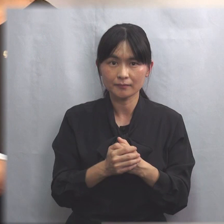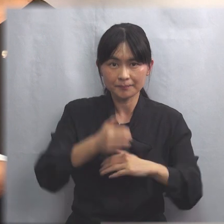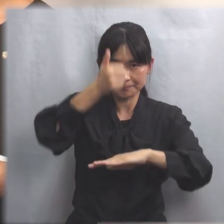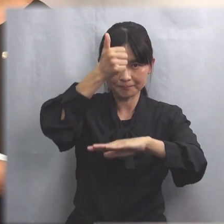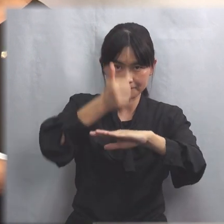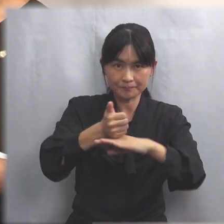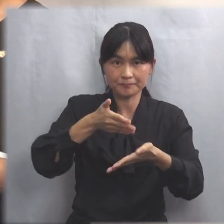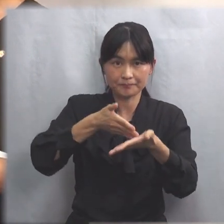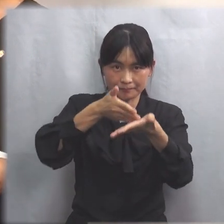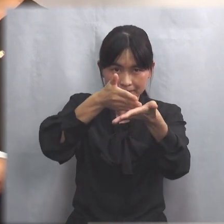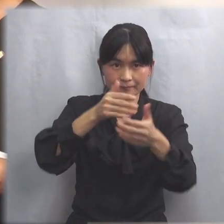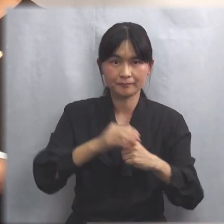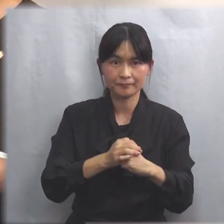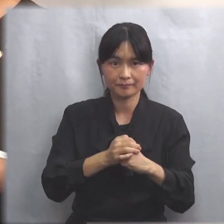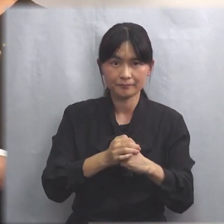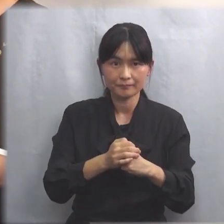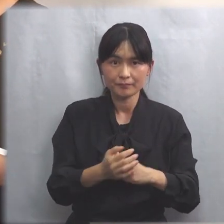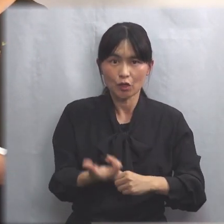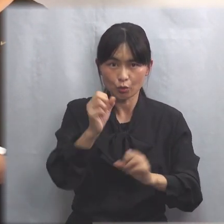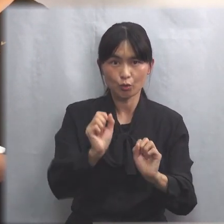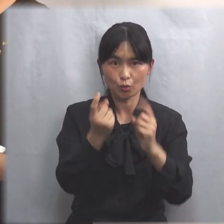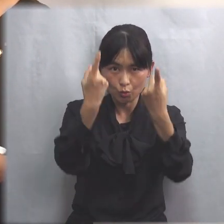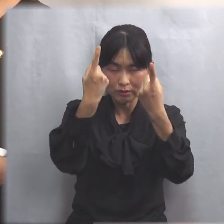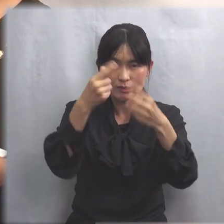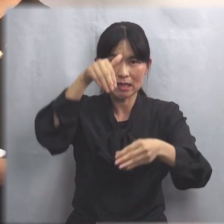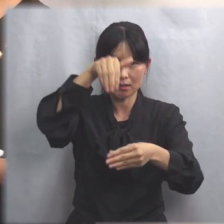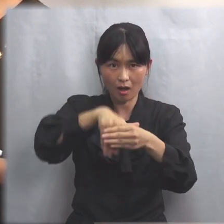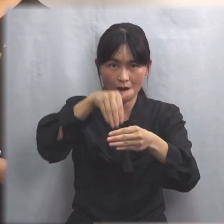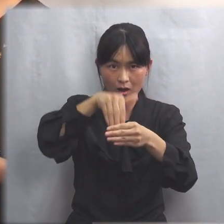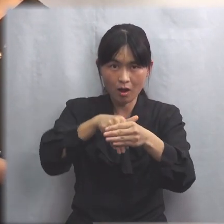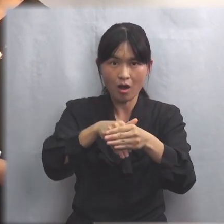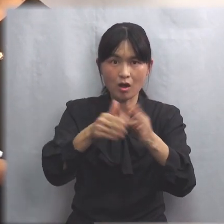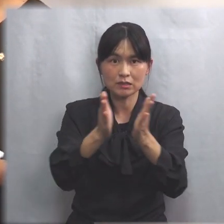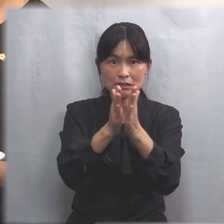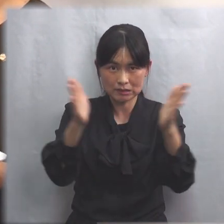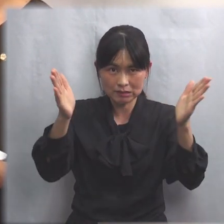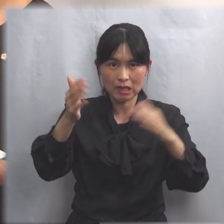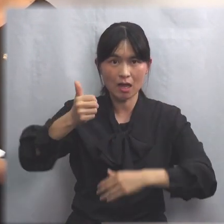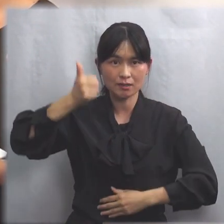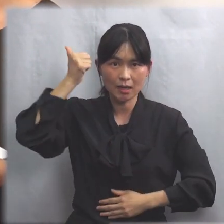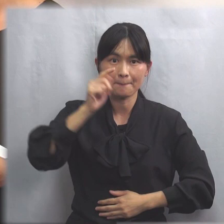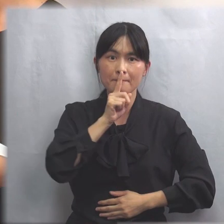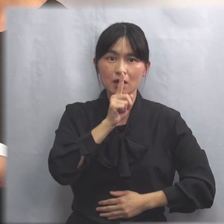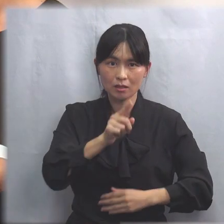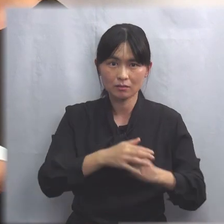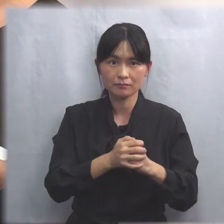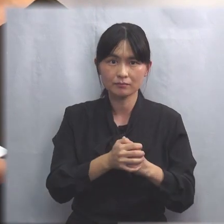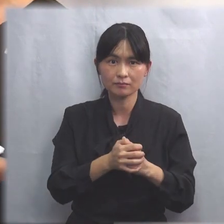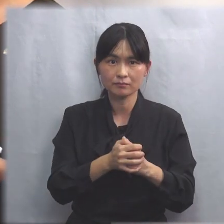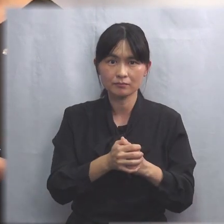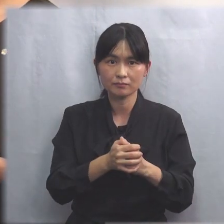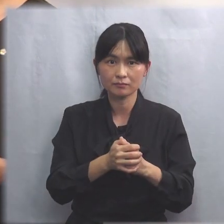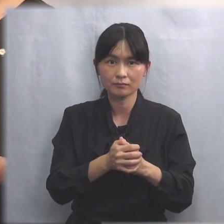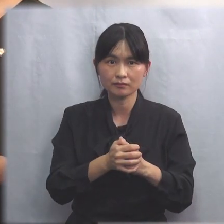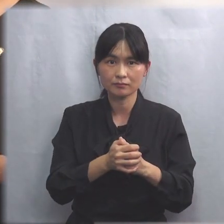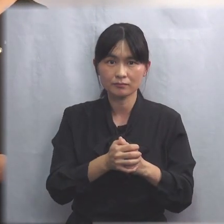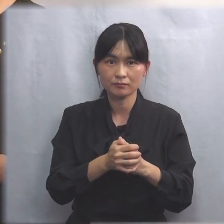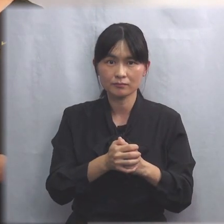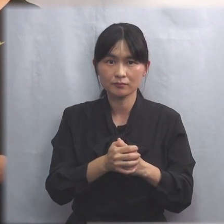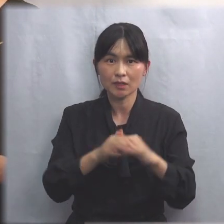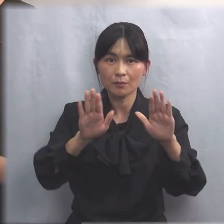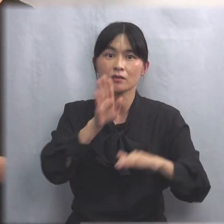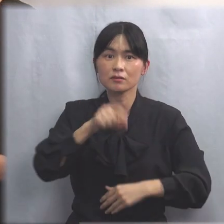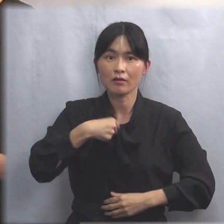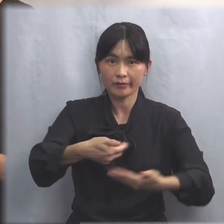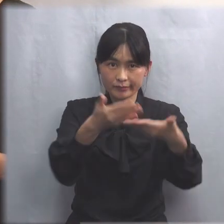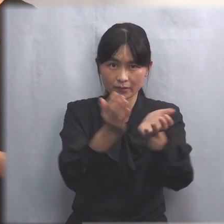네, 마지막 제안입니다. 바로 조기 동시 당직 선거를 실시하자라고 하는 제안입니다. 이번